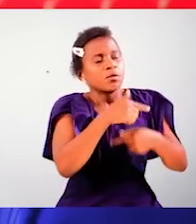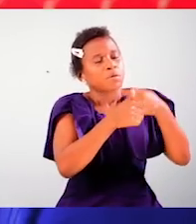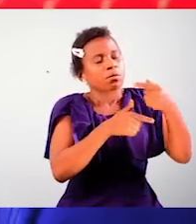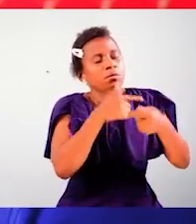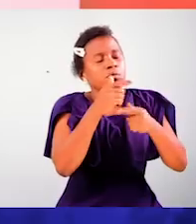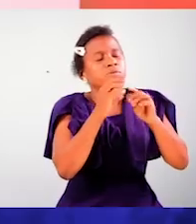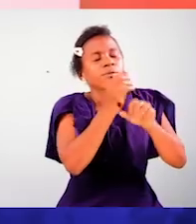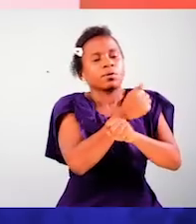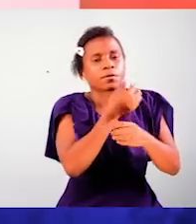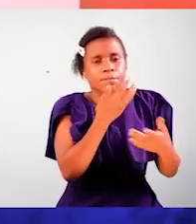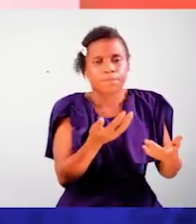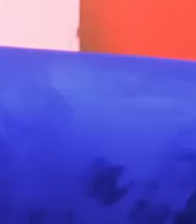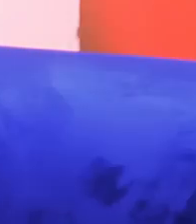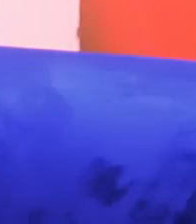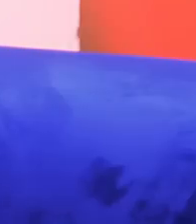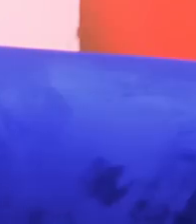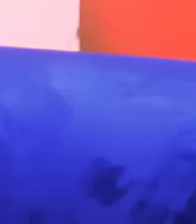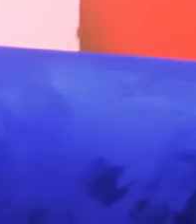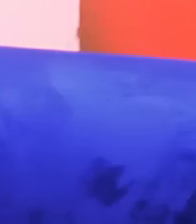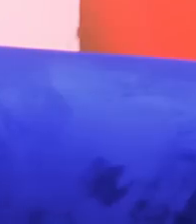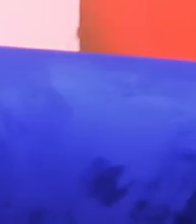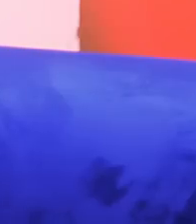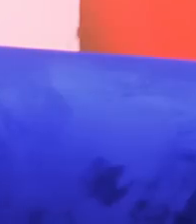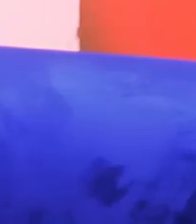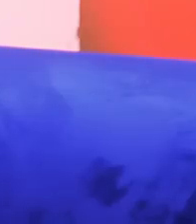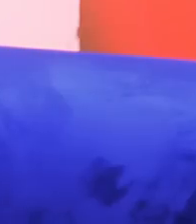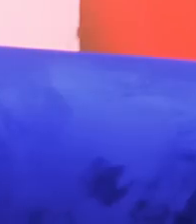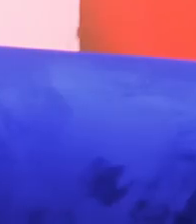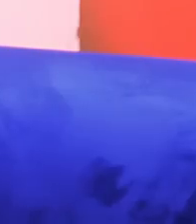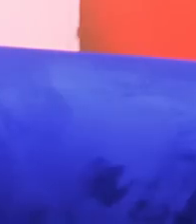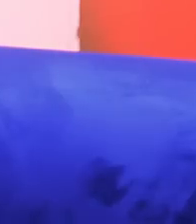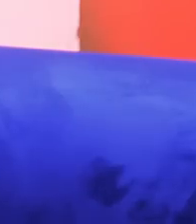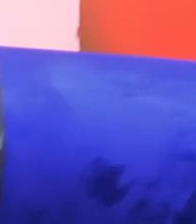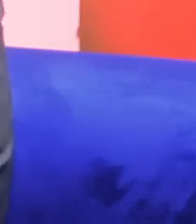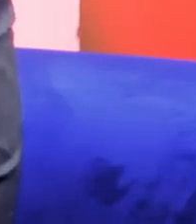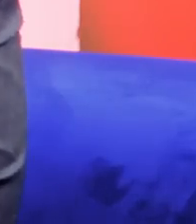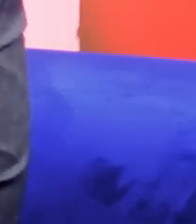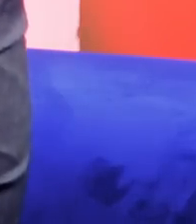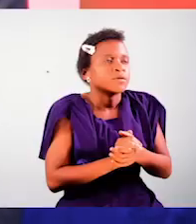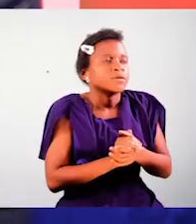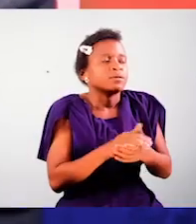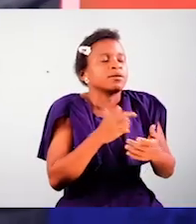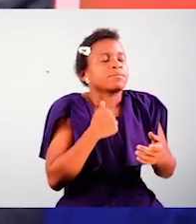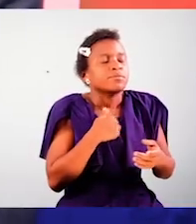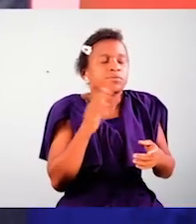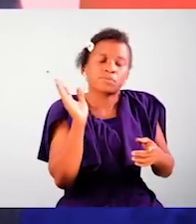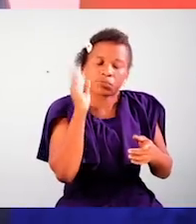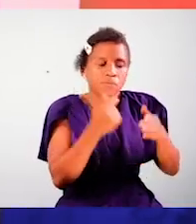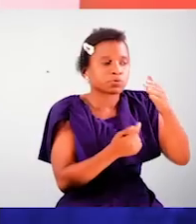maendeleo tutayaona. Naamini Bantu ulikuwa bado na mengi ya kusema. Wakili vivyo hivyo, wakati nao unatusemesha